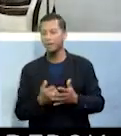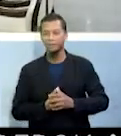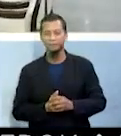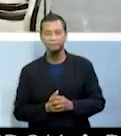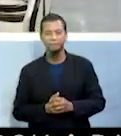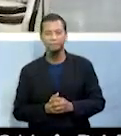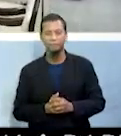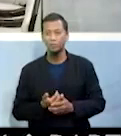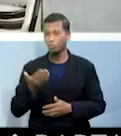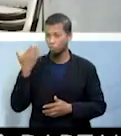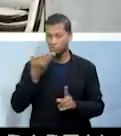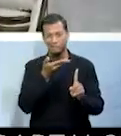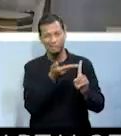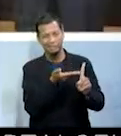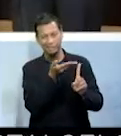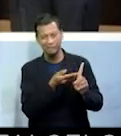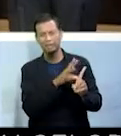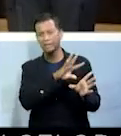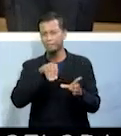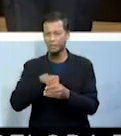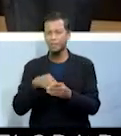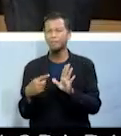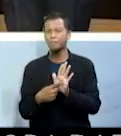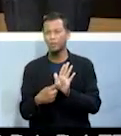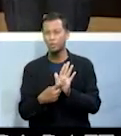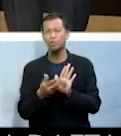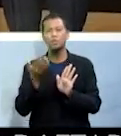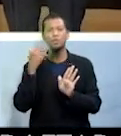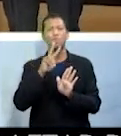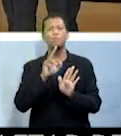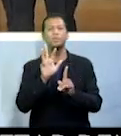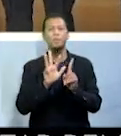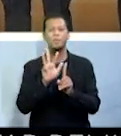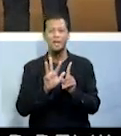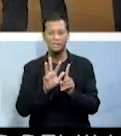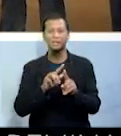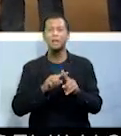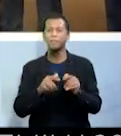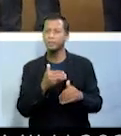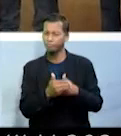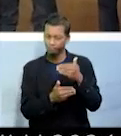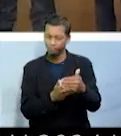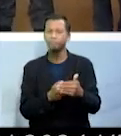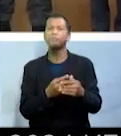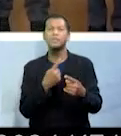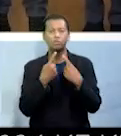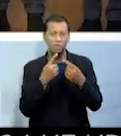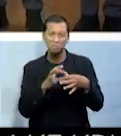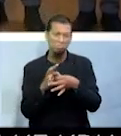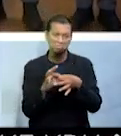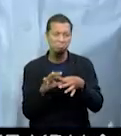tahun 2019. Tentunya kami melanjutkan diskusi bagaimana bersinergi, bekerja